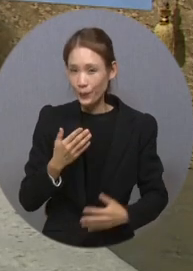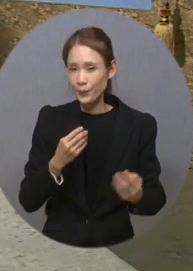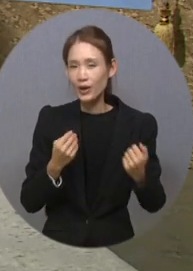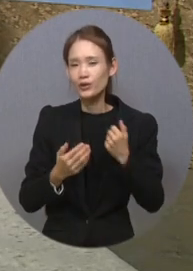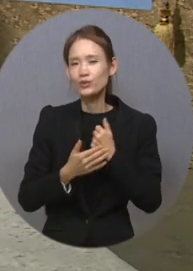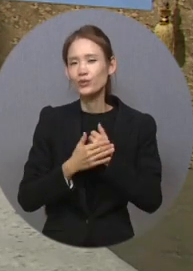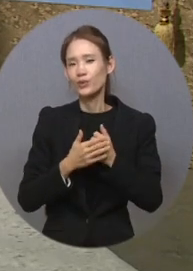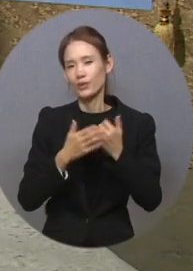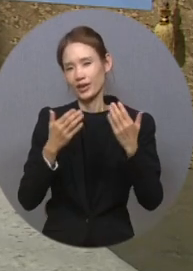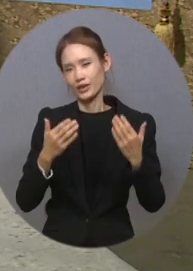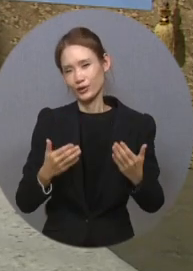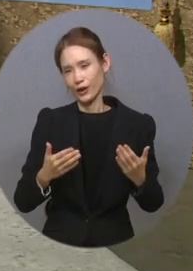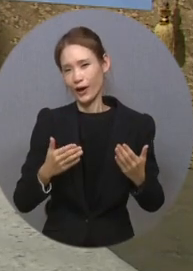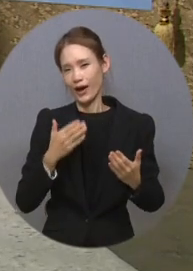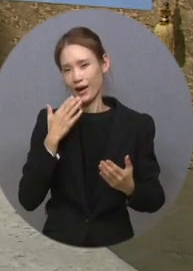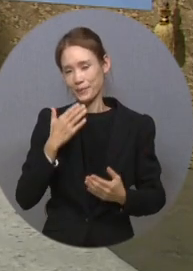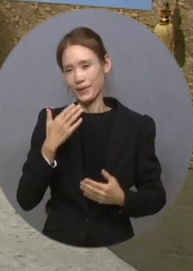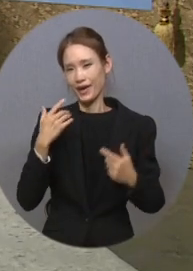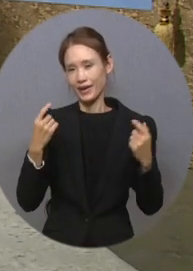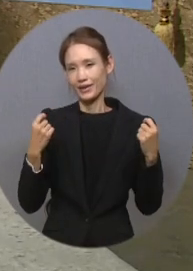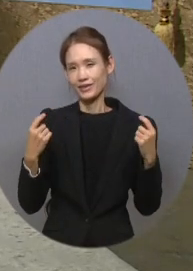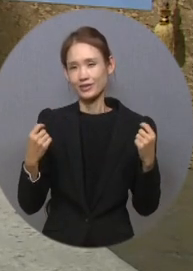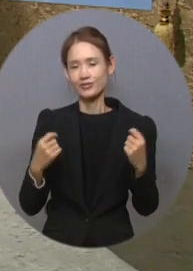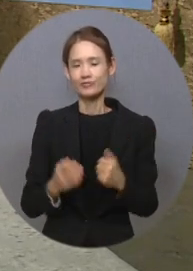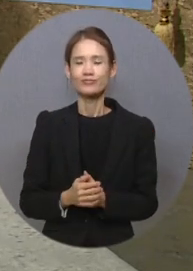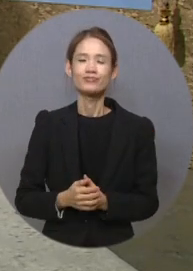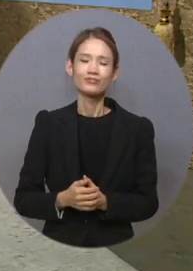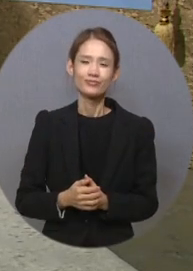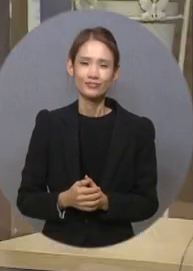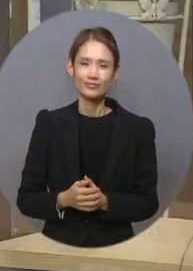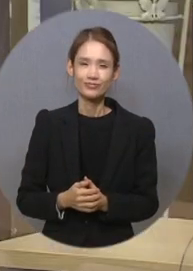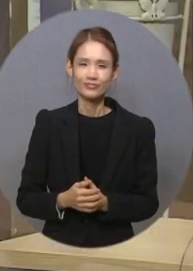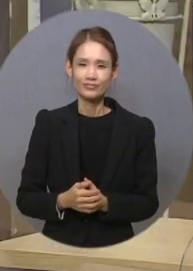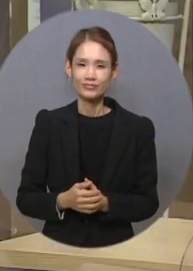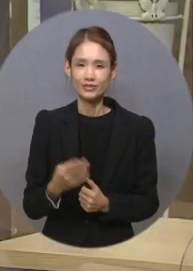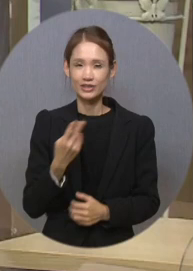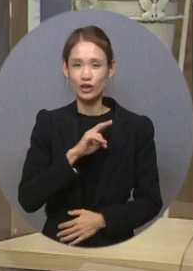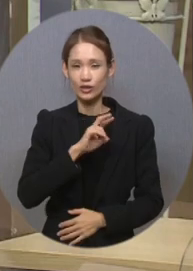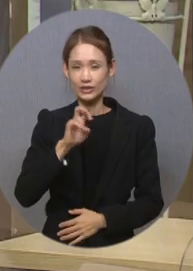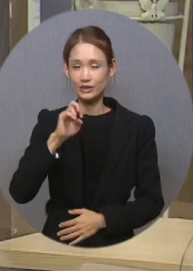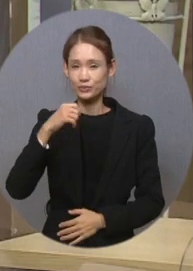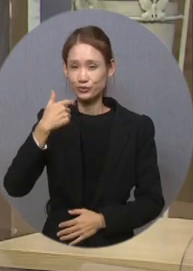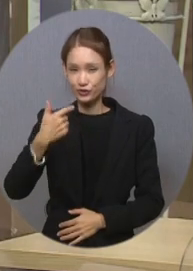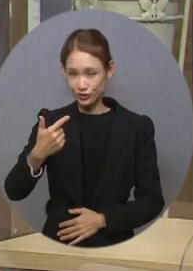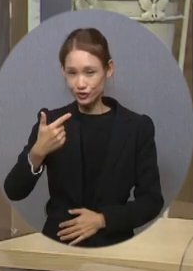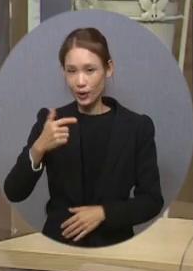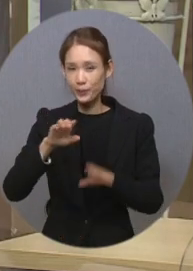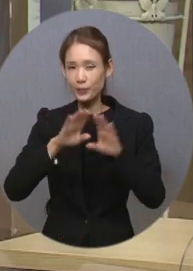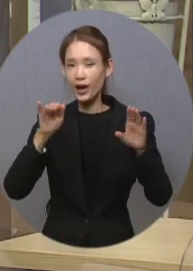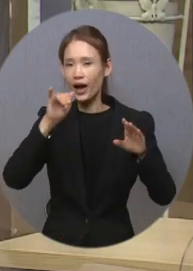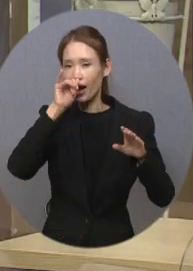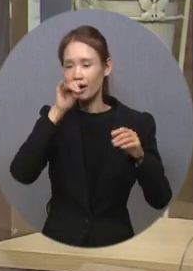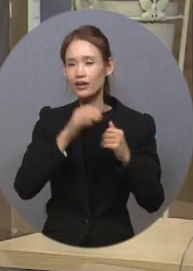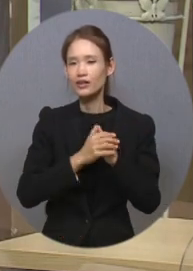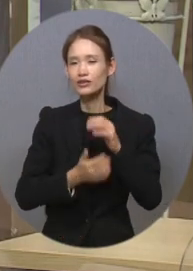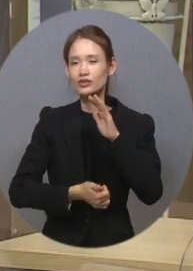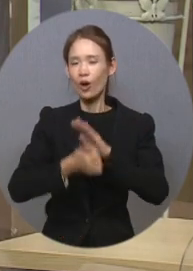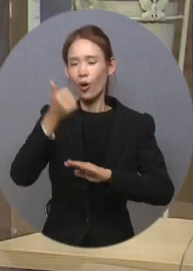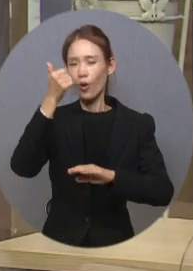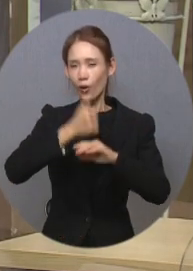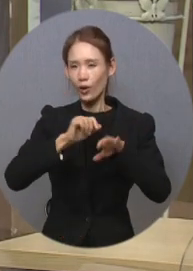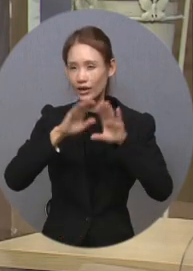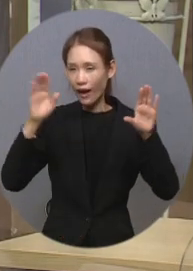예, 도와주셔서. 예. 가능했다고 생각합니다. 네, 이제 2026년에 열리게 되는데 이